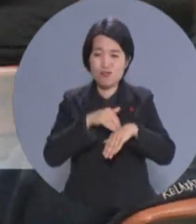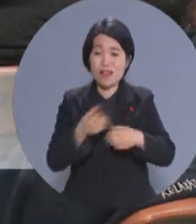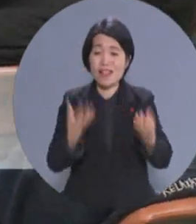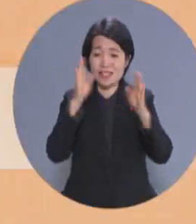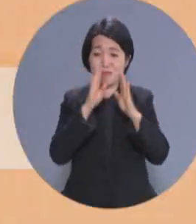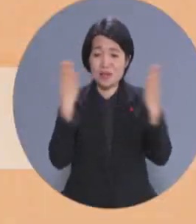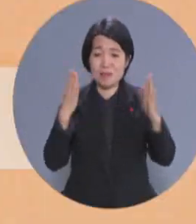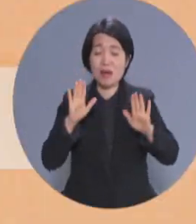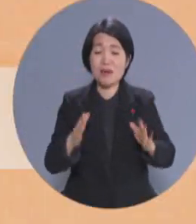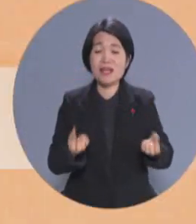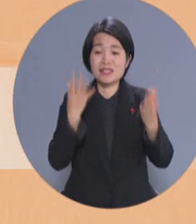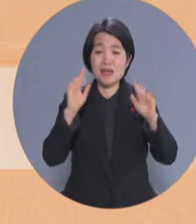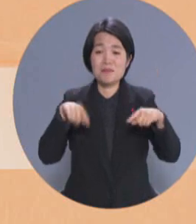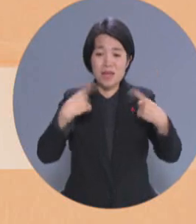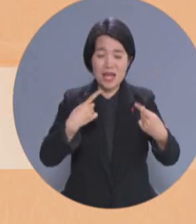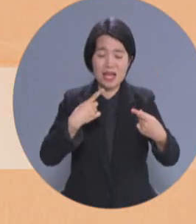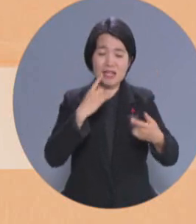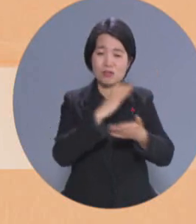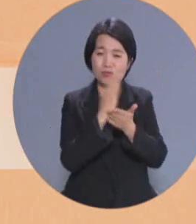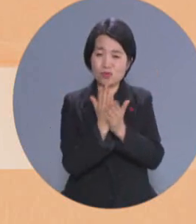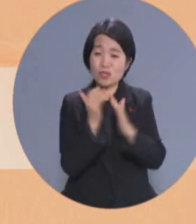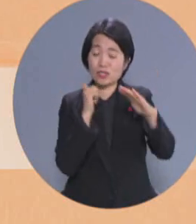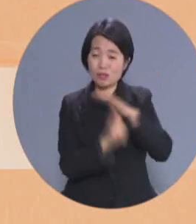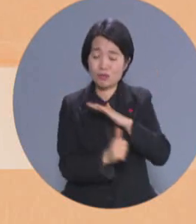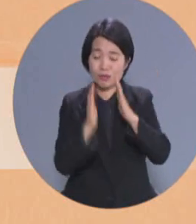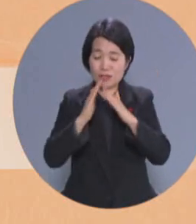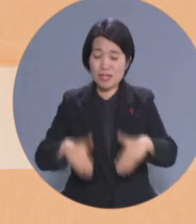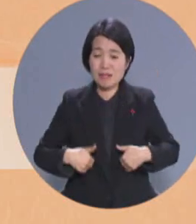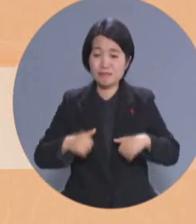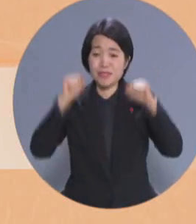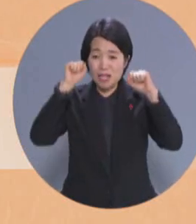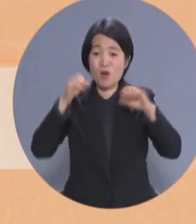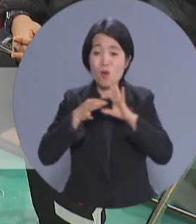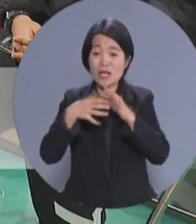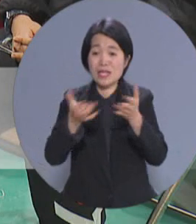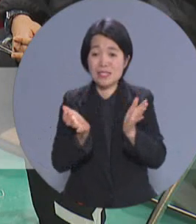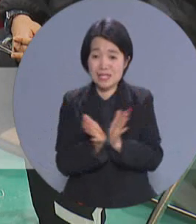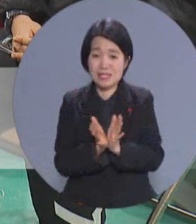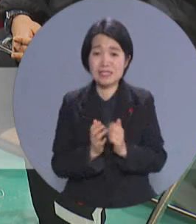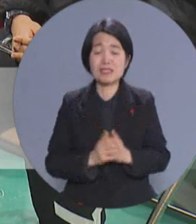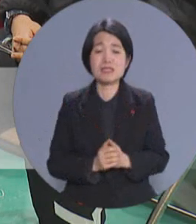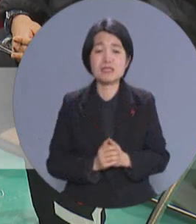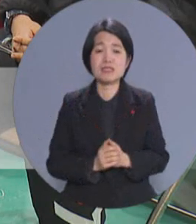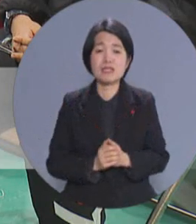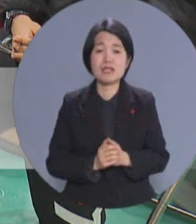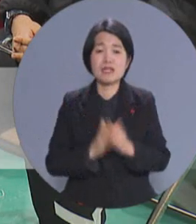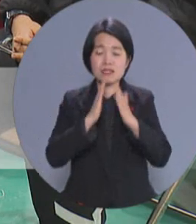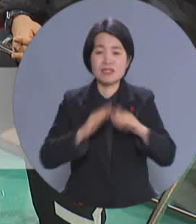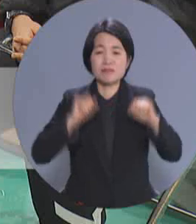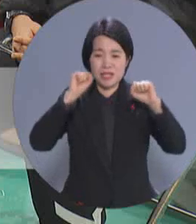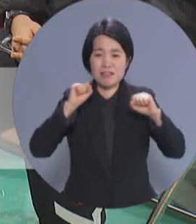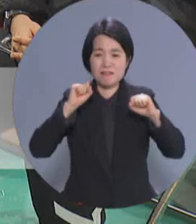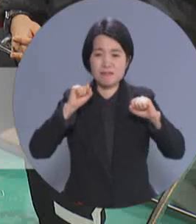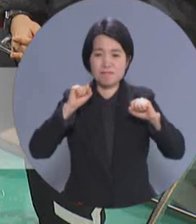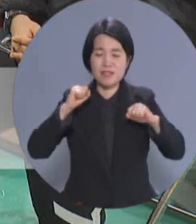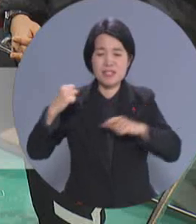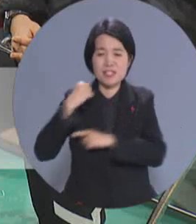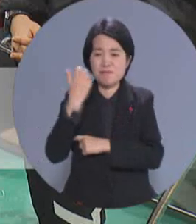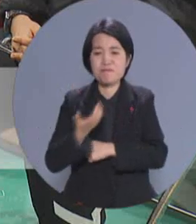오늘 행사에 참석한 각 종목별 선수들과 전남체육회 관계자들은 전남 체육 경쟁력 강화를 위해 적극